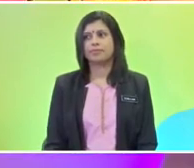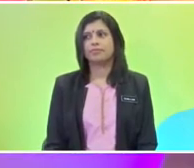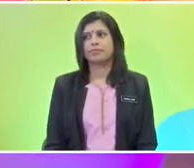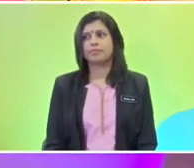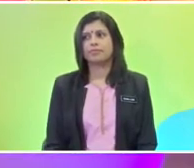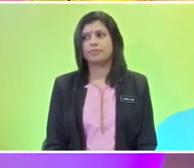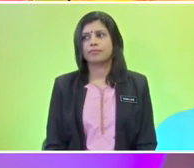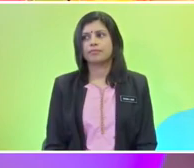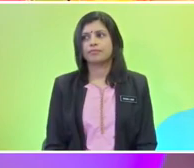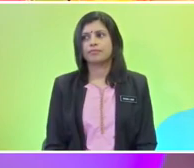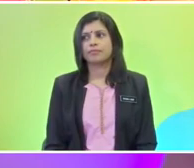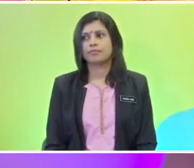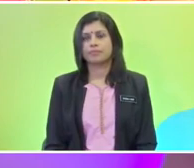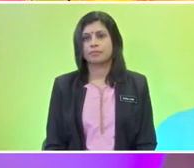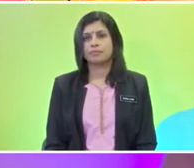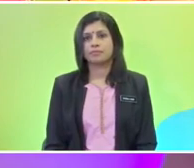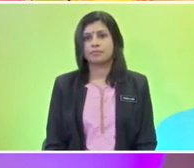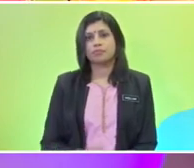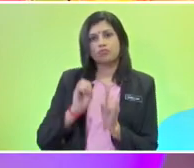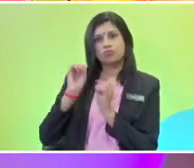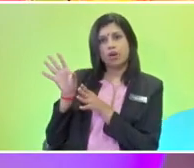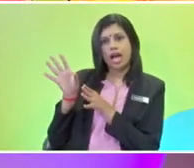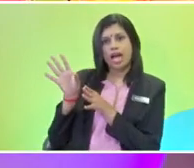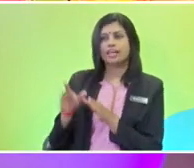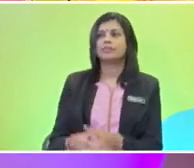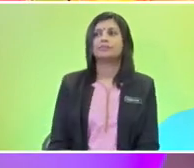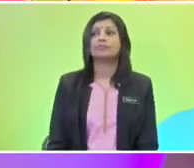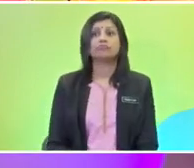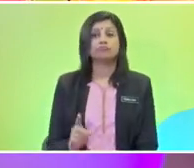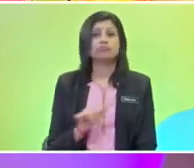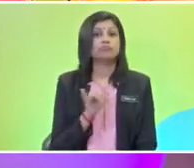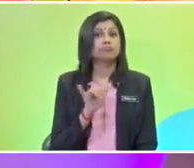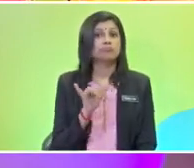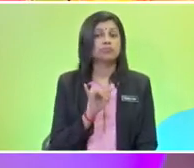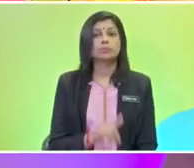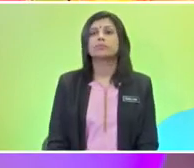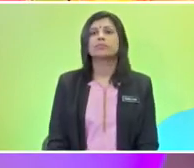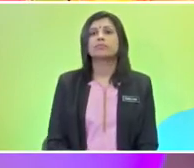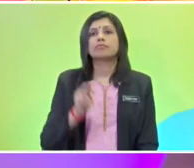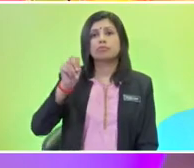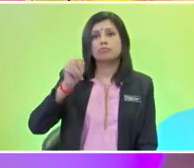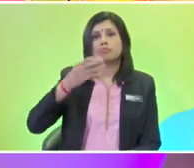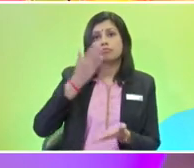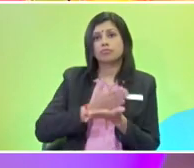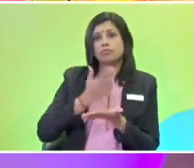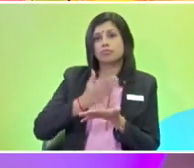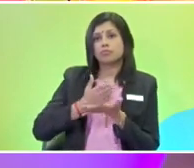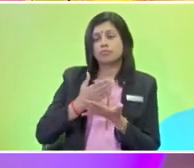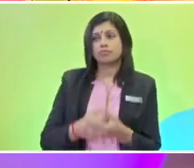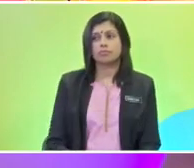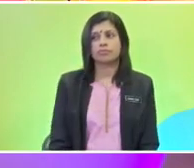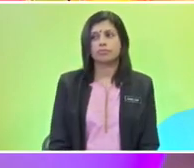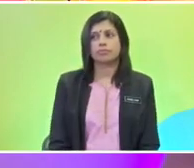Dapat 8 potong buah apple. Okey, cikgu. Yang ini pun sama. Nanti cikgu akan ajar kita potonglah. Dia pun boleh tolong cikgu kan?